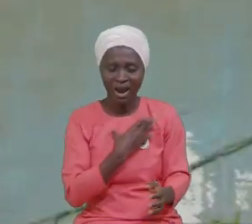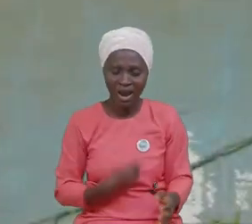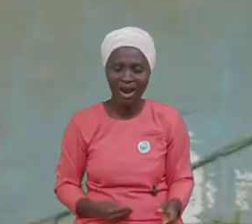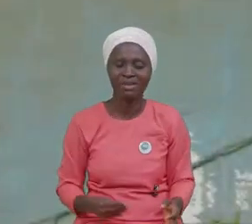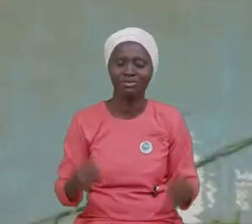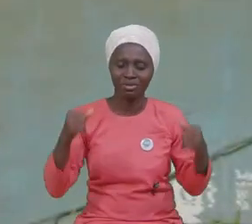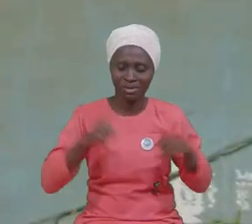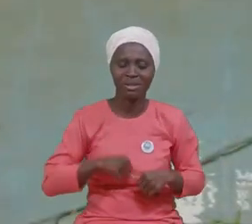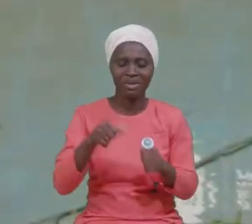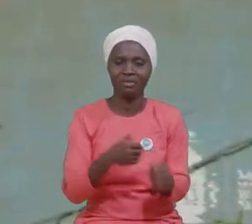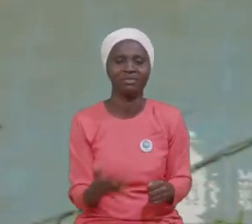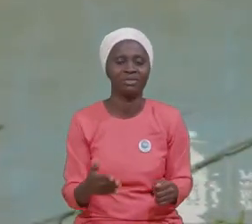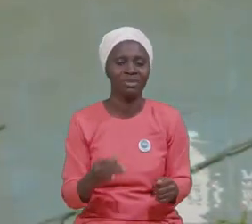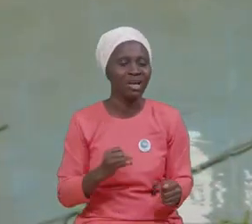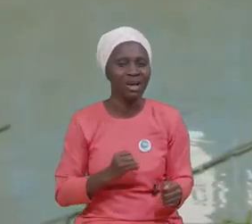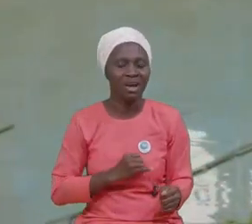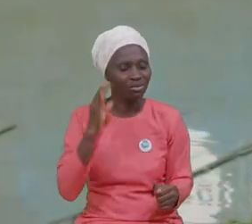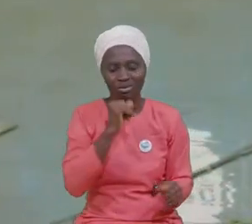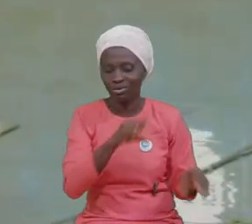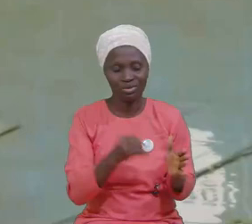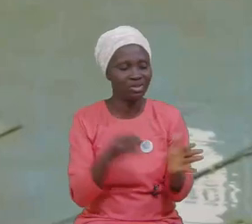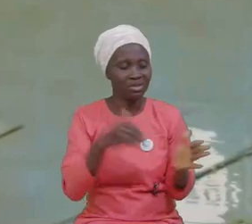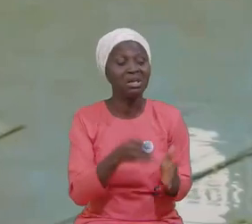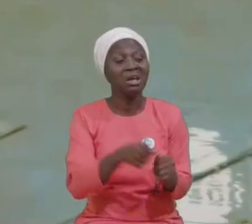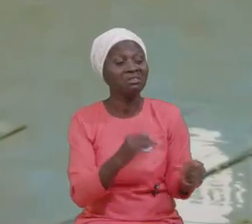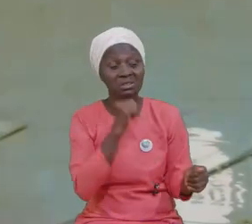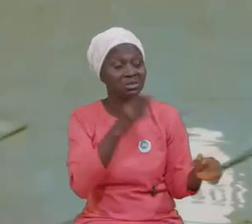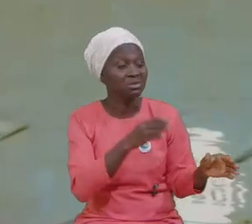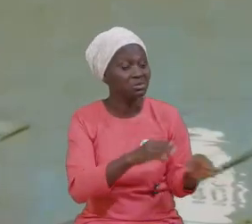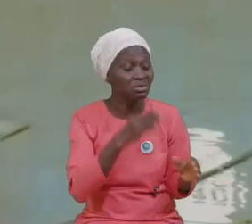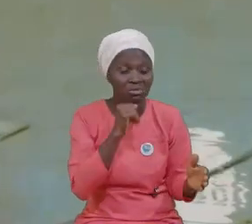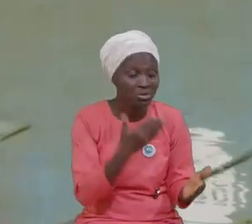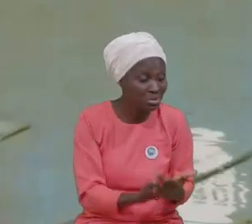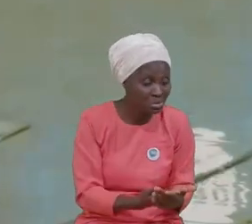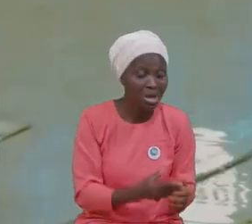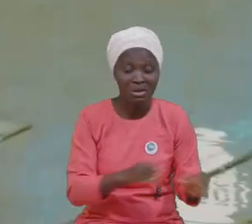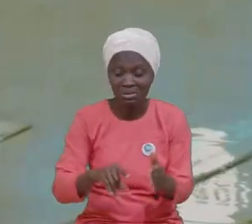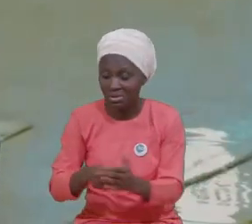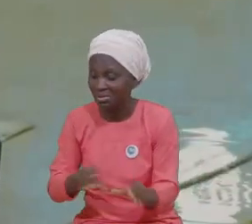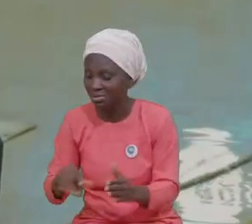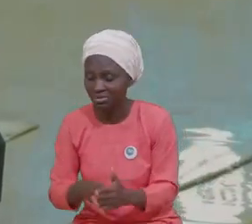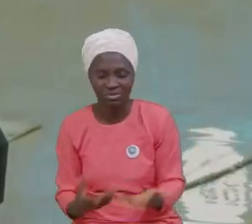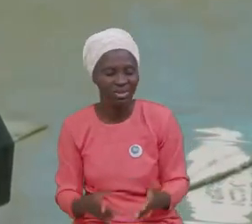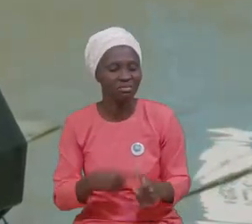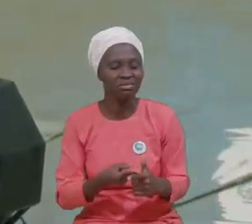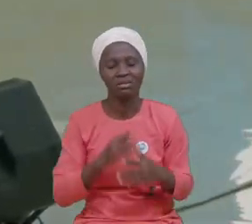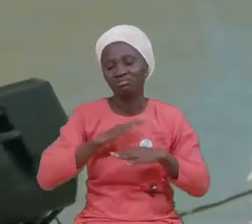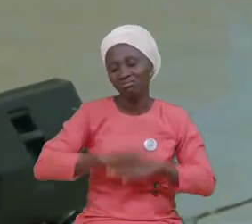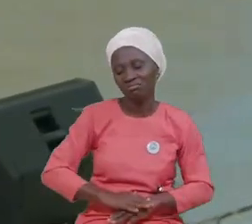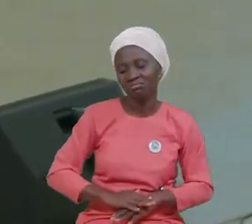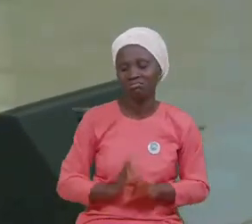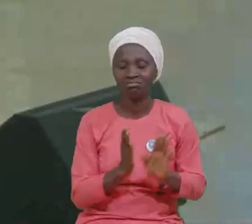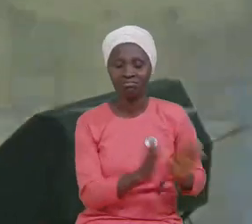ont condamné tout. Qu'est-ce que je vais faire encore? D'accord, je ne vais plus rien faire. Je vous ai entendu. Ainsi donc. Et on est